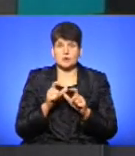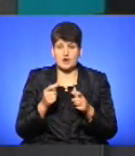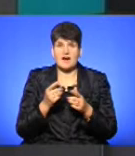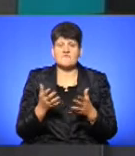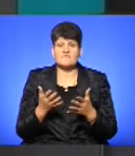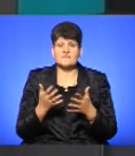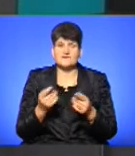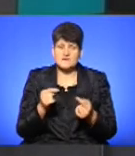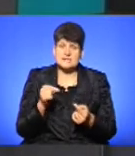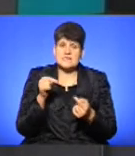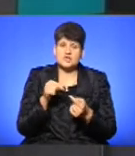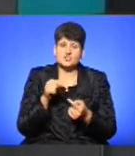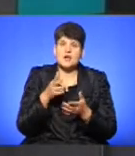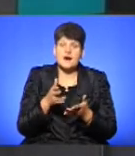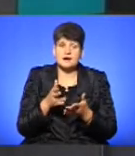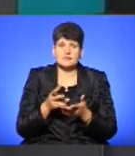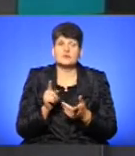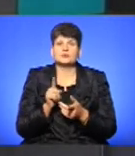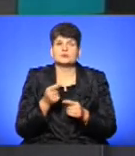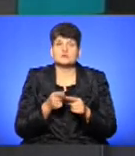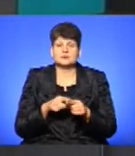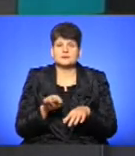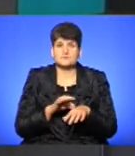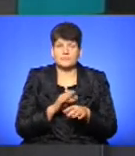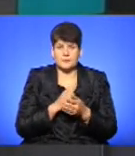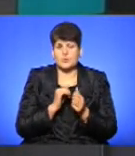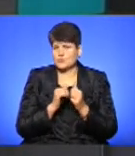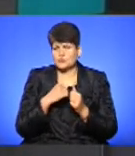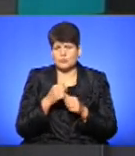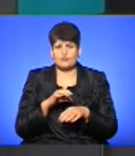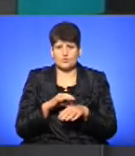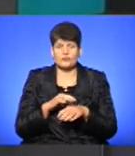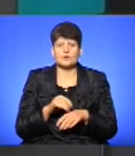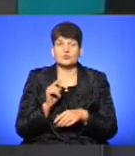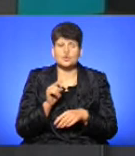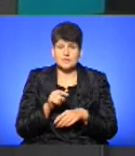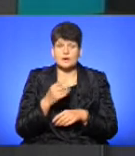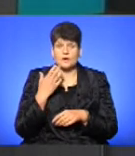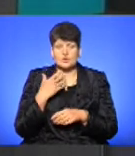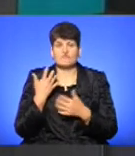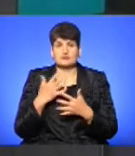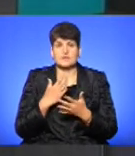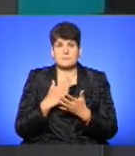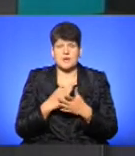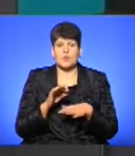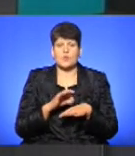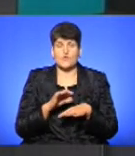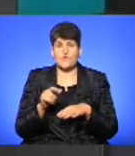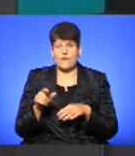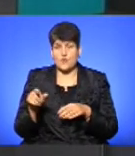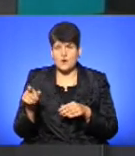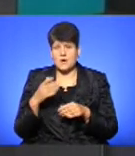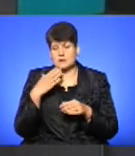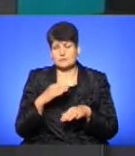визначає циркуляцію збудника на нашій території, ми щорічно це проводимо. І тоді, коли ми вже маємо хворих, коли